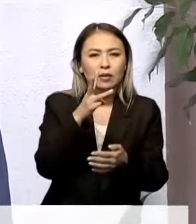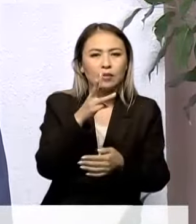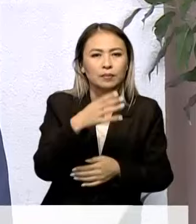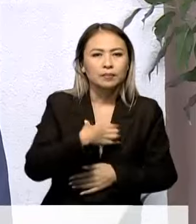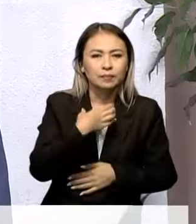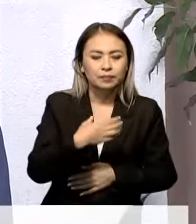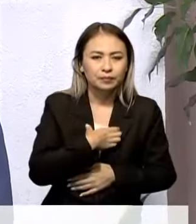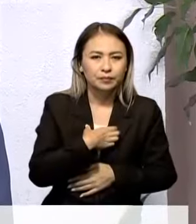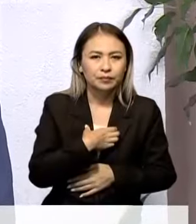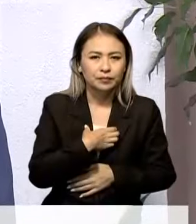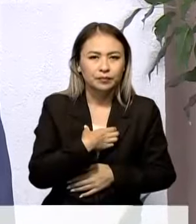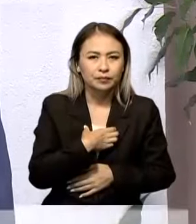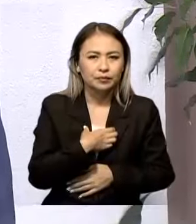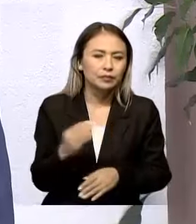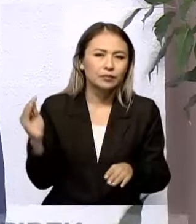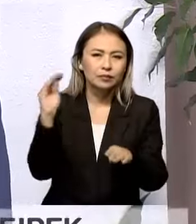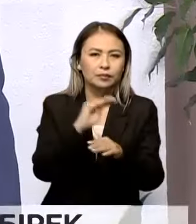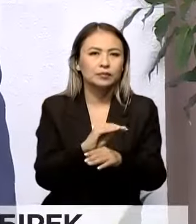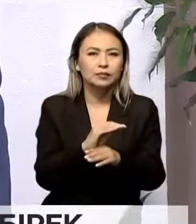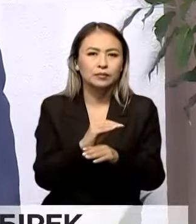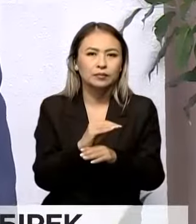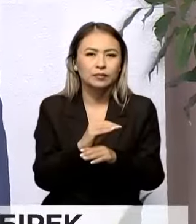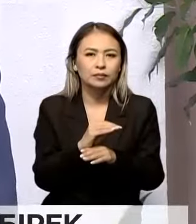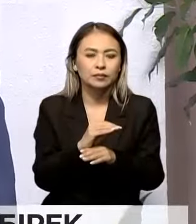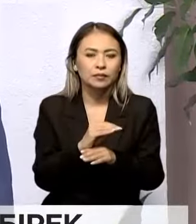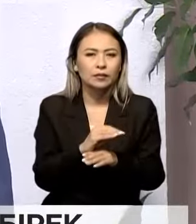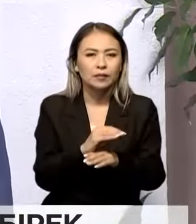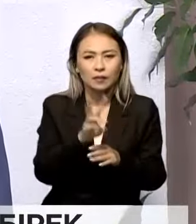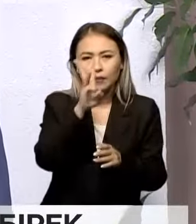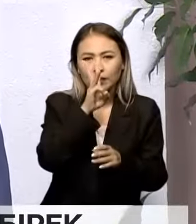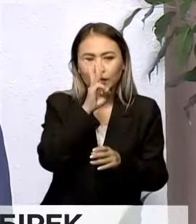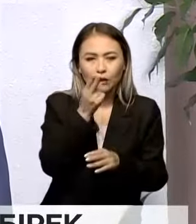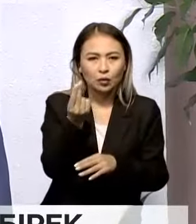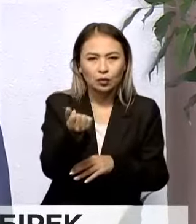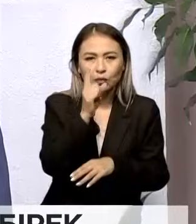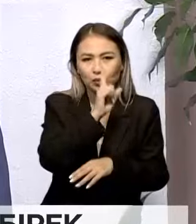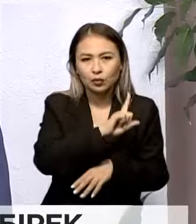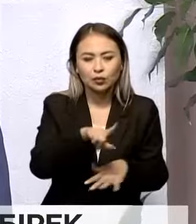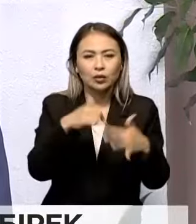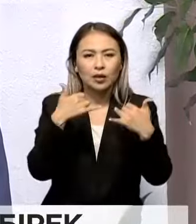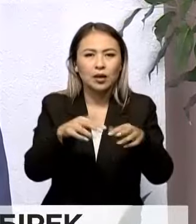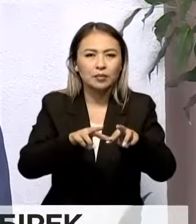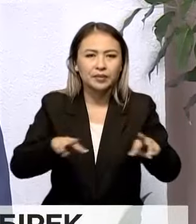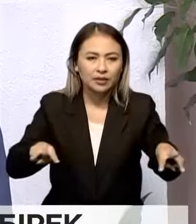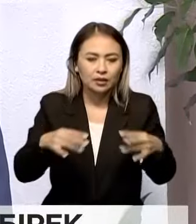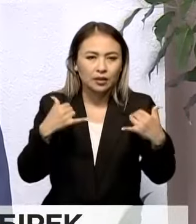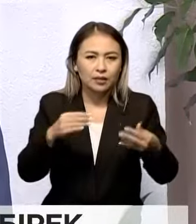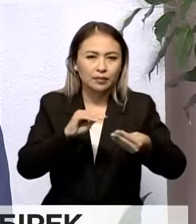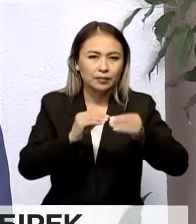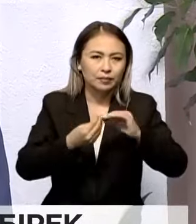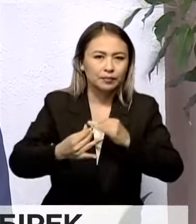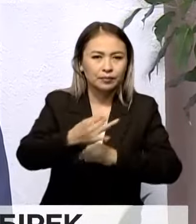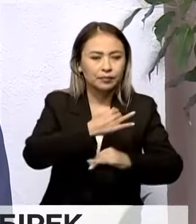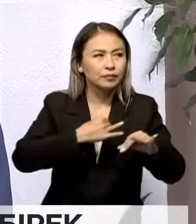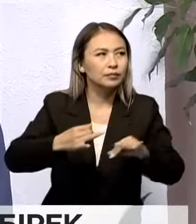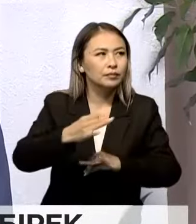төлемдер үстінен осы айлықтан төленбейді. Жалпы қазір министрлікте осы мәселе қарастырылып